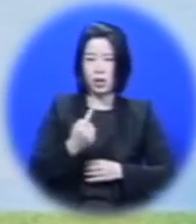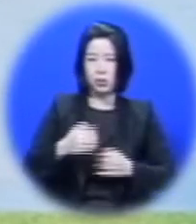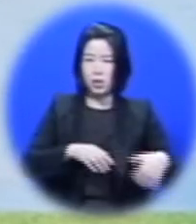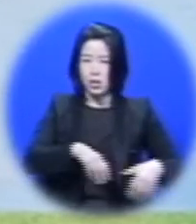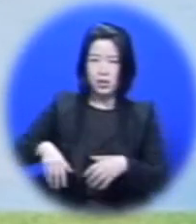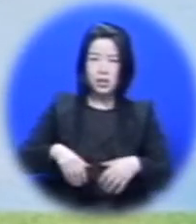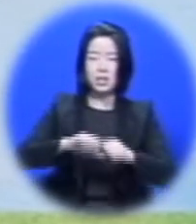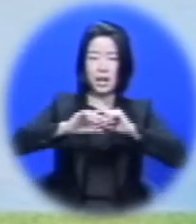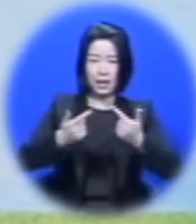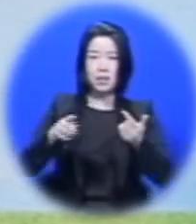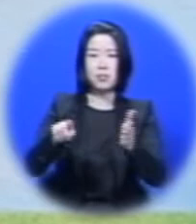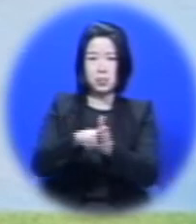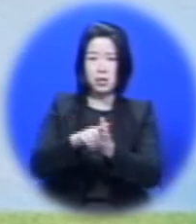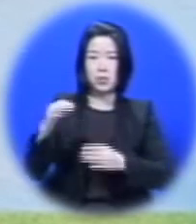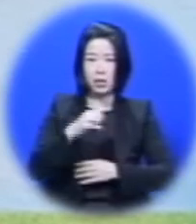믿음을 가지고 있나요?